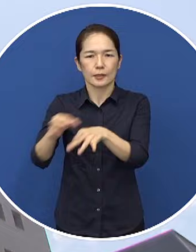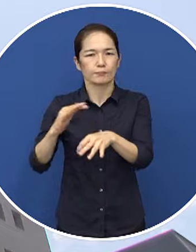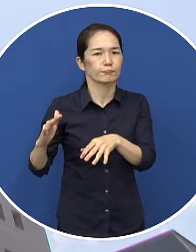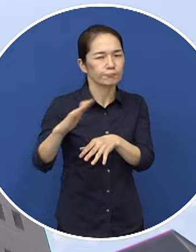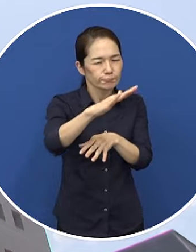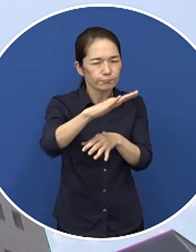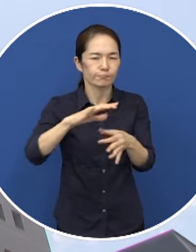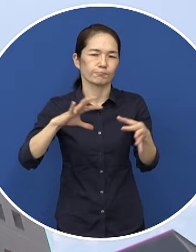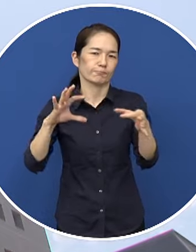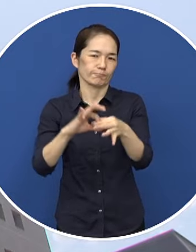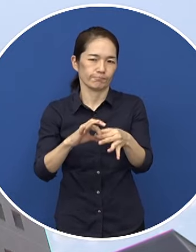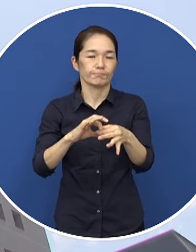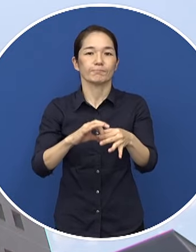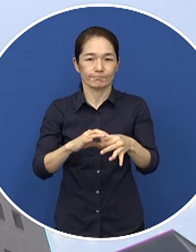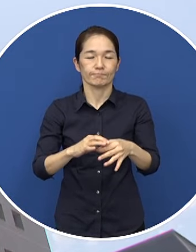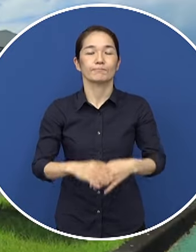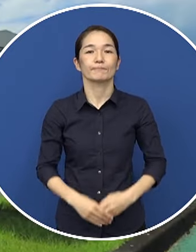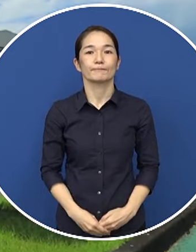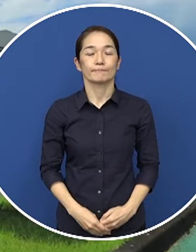につながっています。